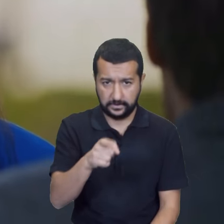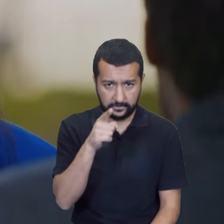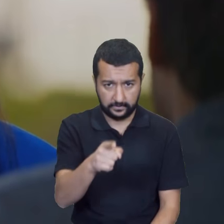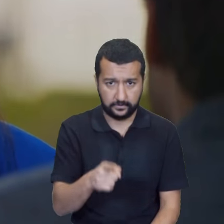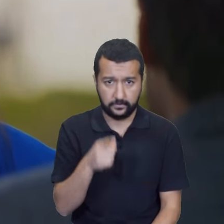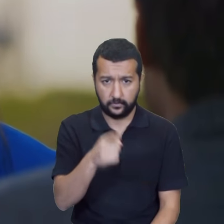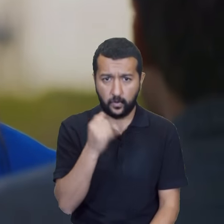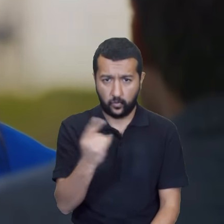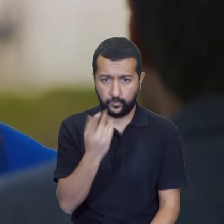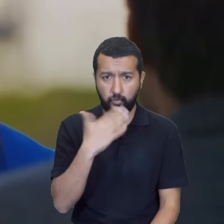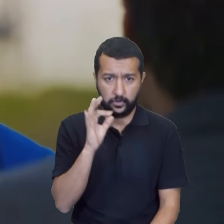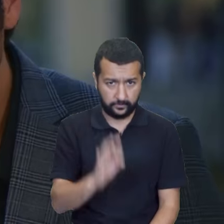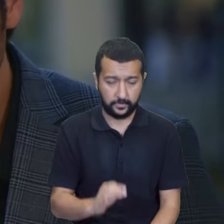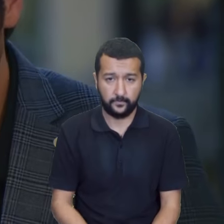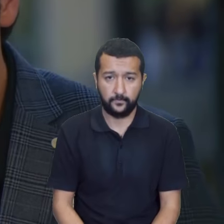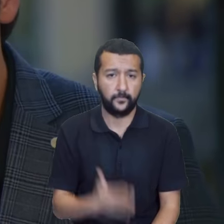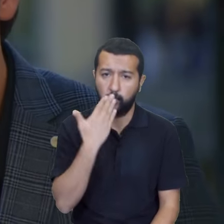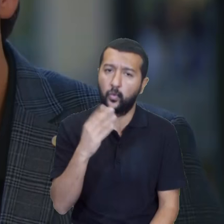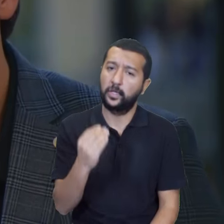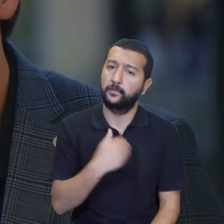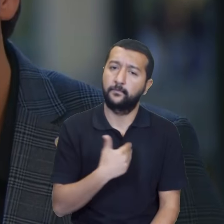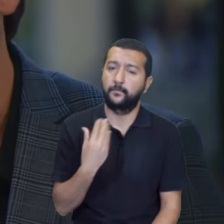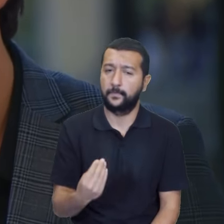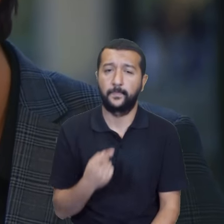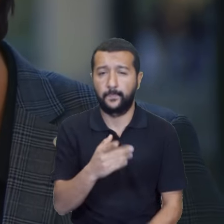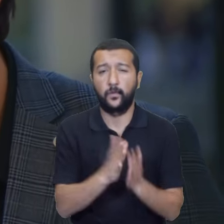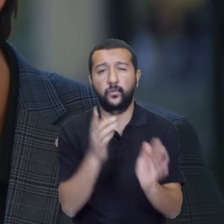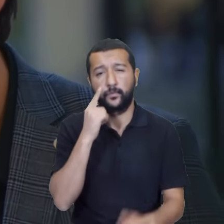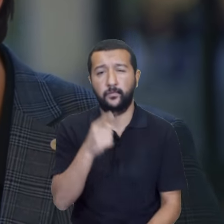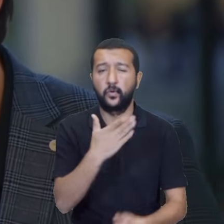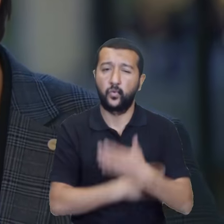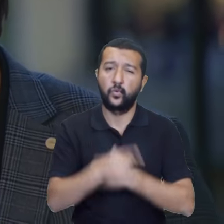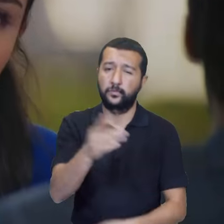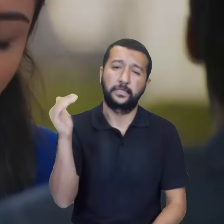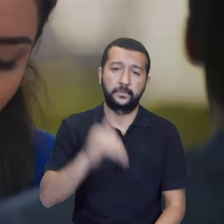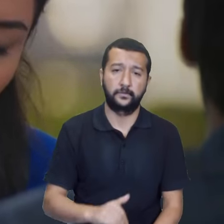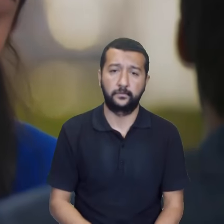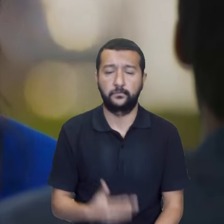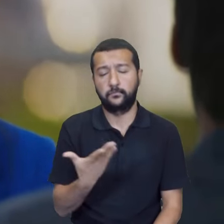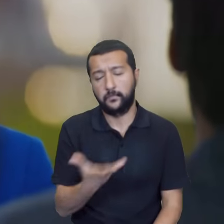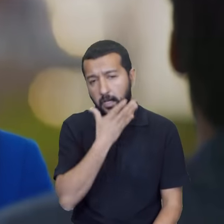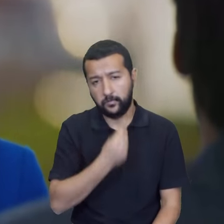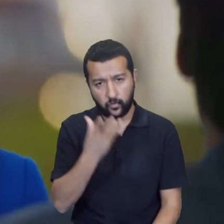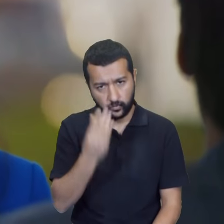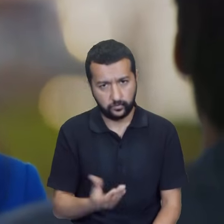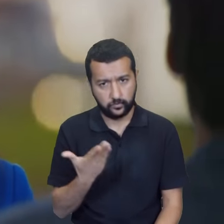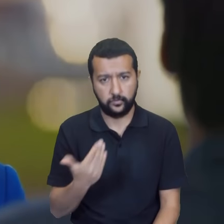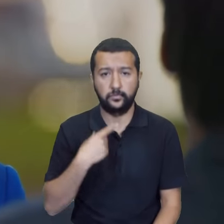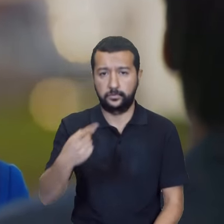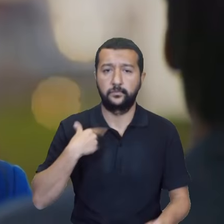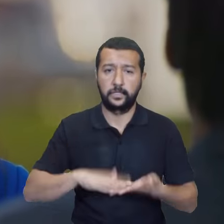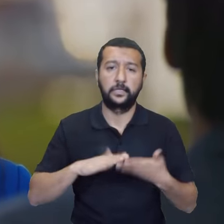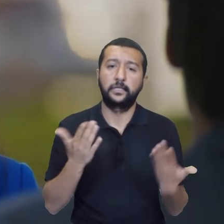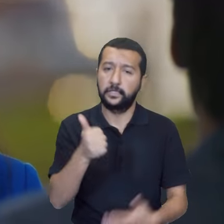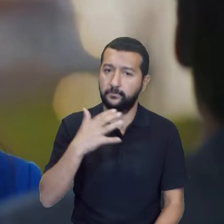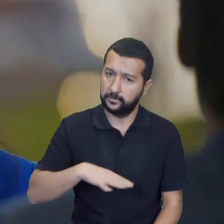sen? Yani kötü bir şey olmadı değil mi? Yo, iyiyim. Ya kusura bakma, yordum seni de buraya kadar. Ya aşk olsun, olur mu öyle şey? Biz